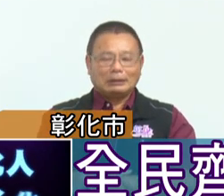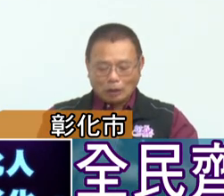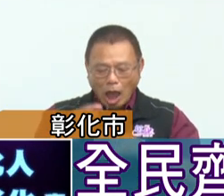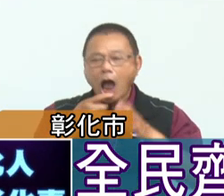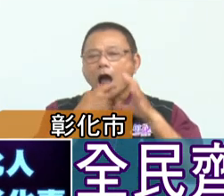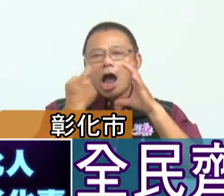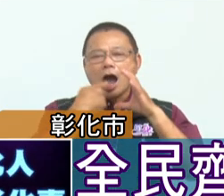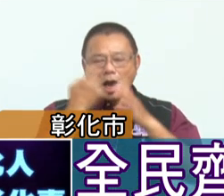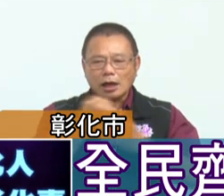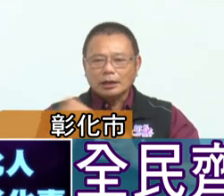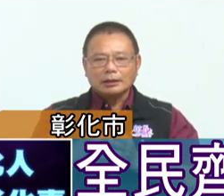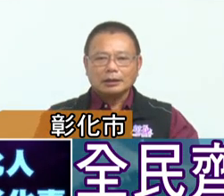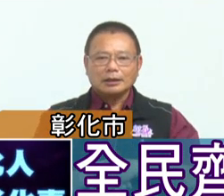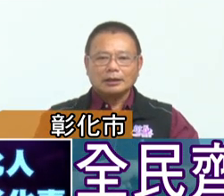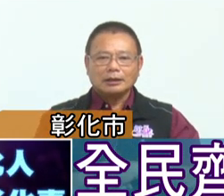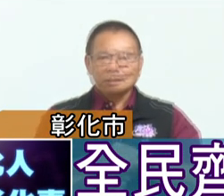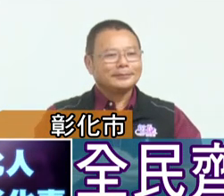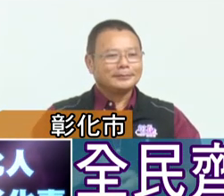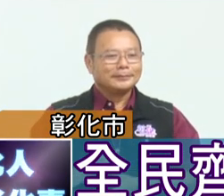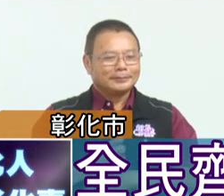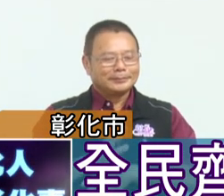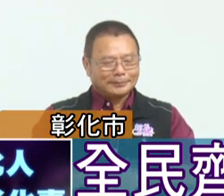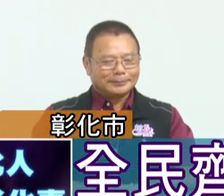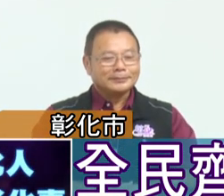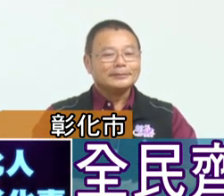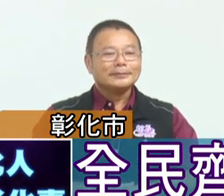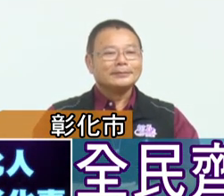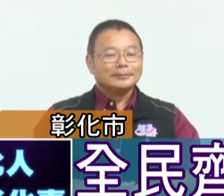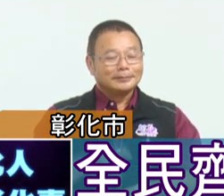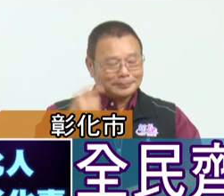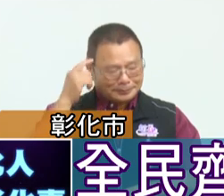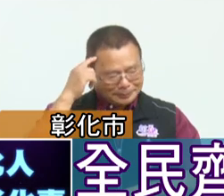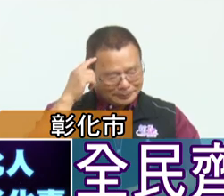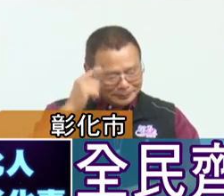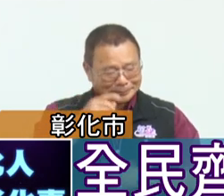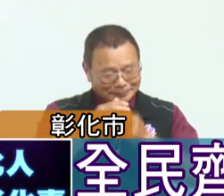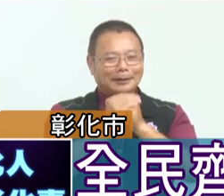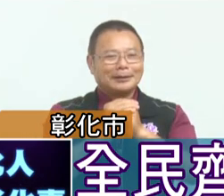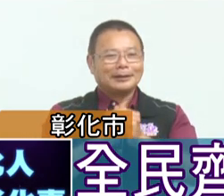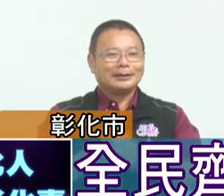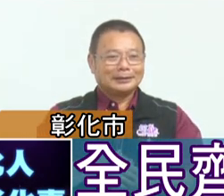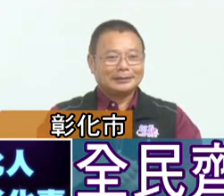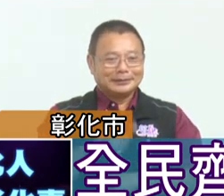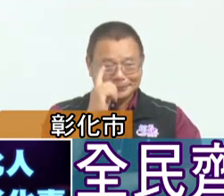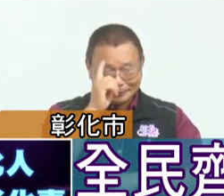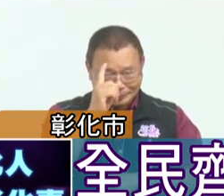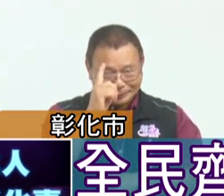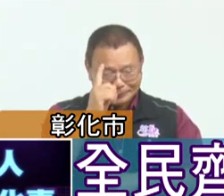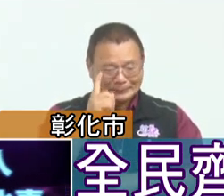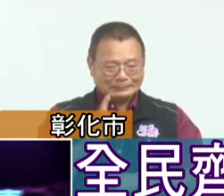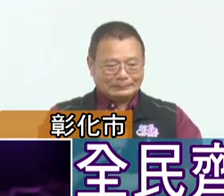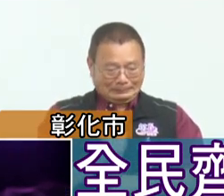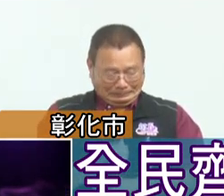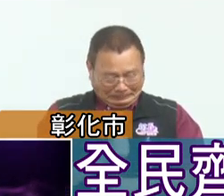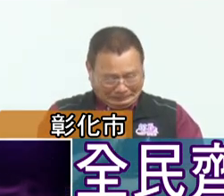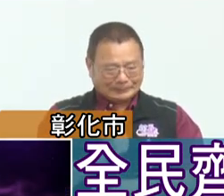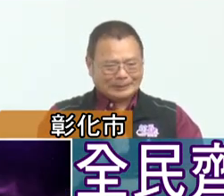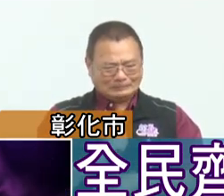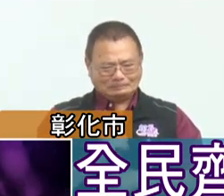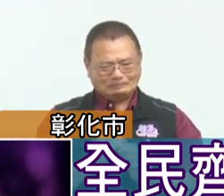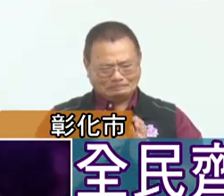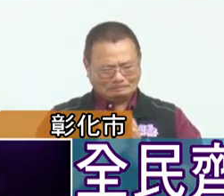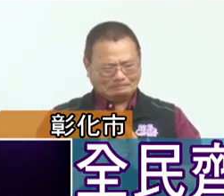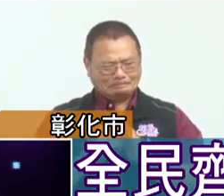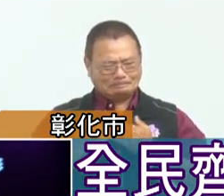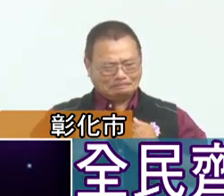7977人，阳性率为1.39%。王县长呼吁乡亲务必勤洗手、戴口罩、保持社交距离，没事不要